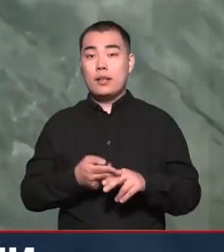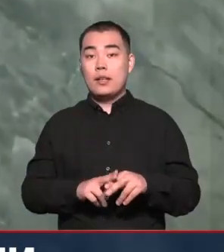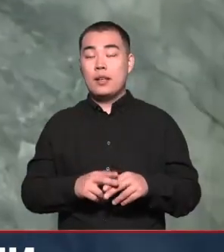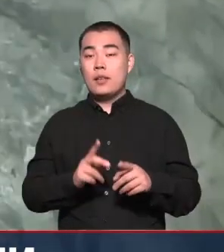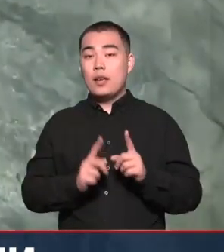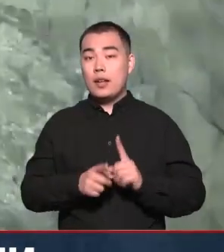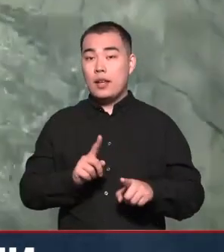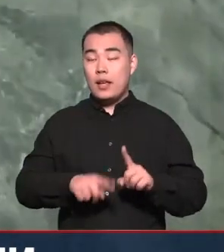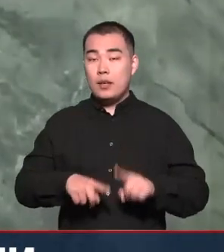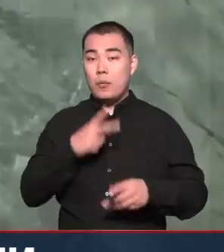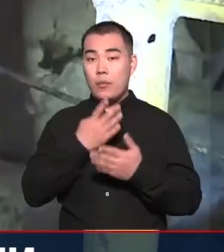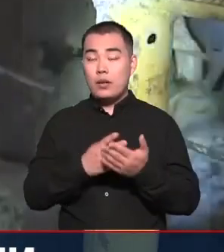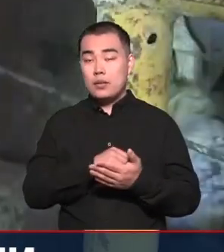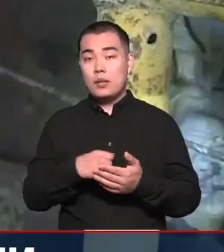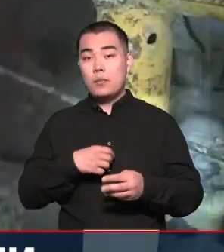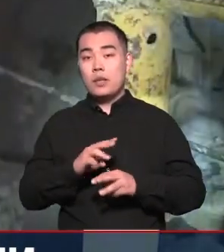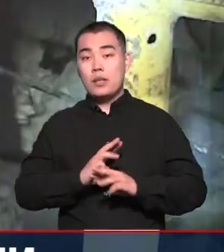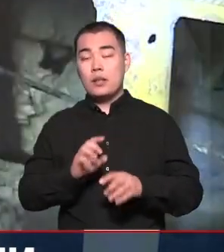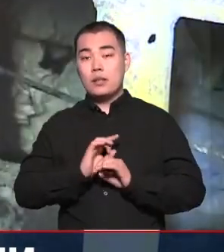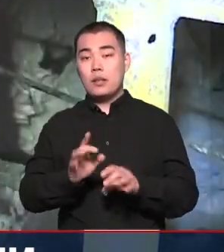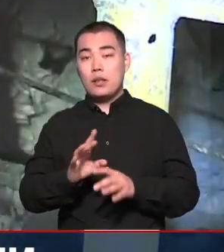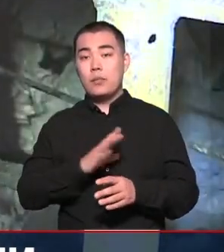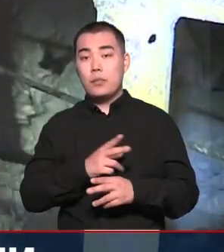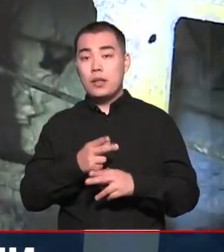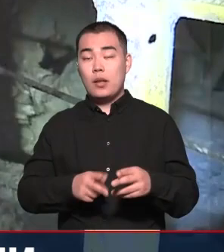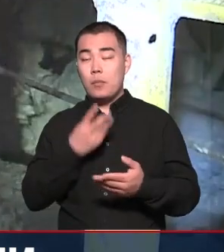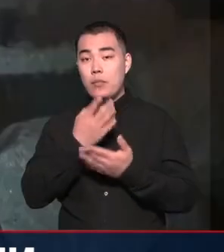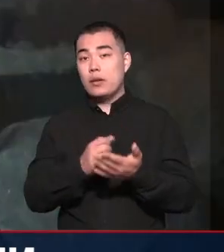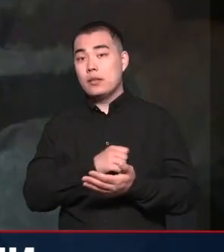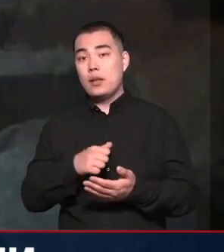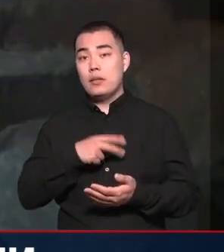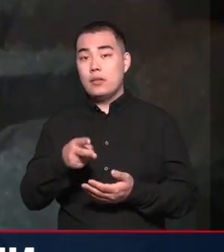редкоземельных металлов. В министерстве утвердили комплексный план развития на